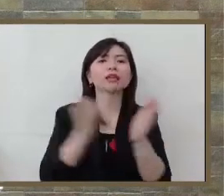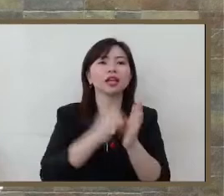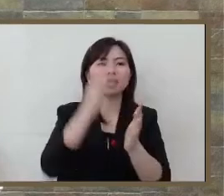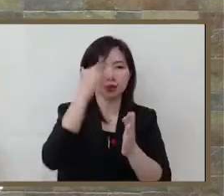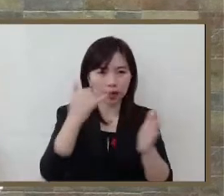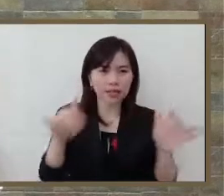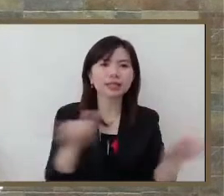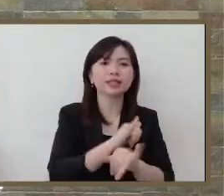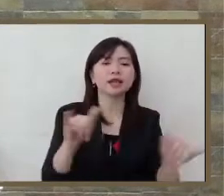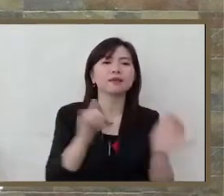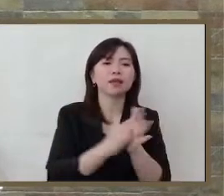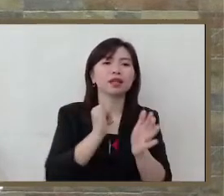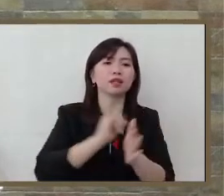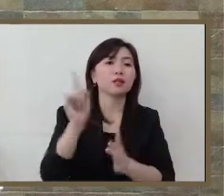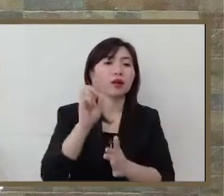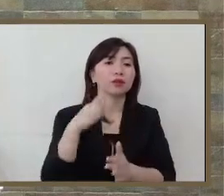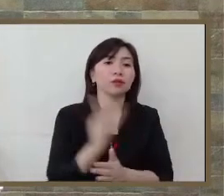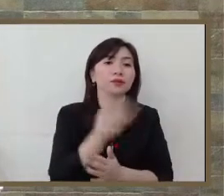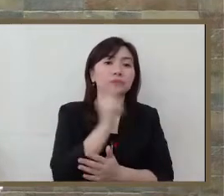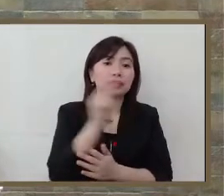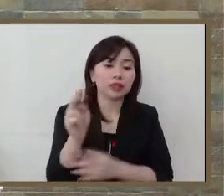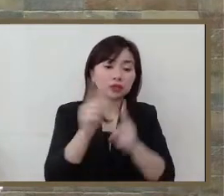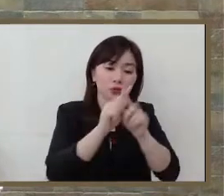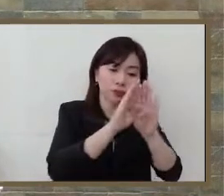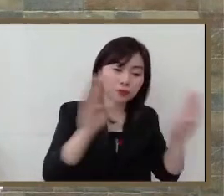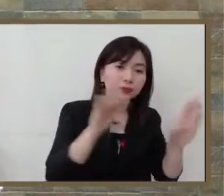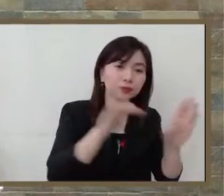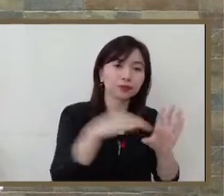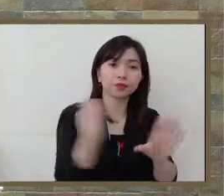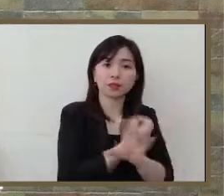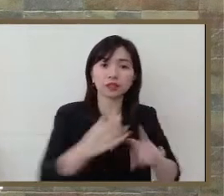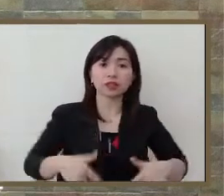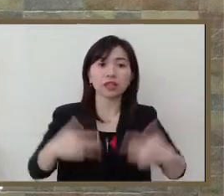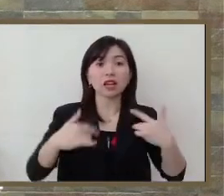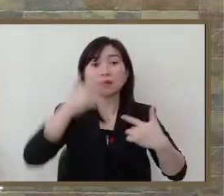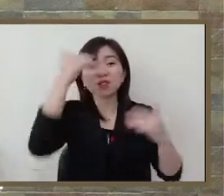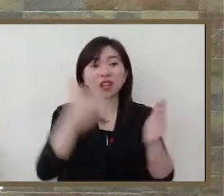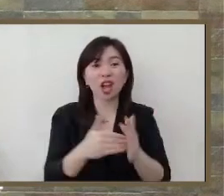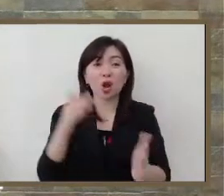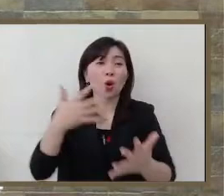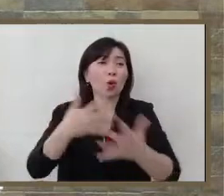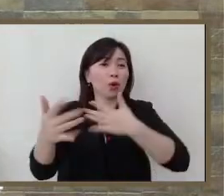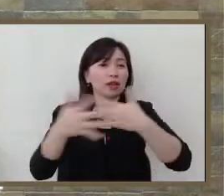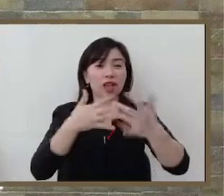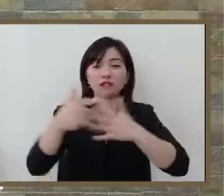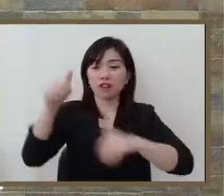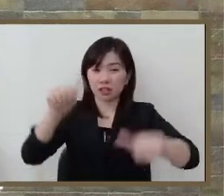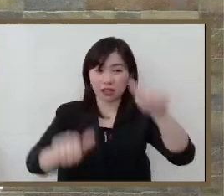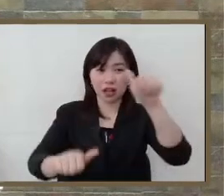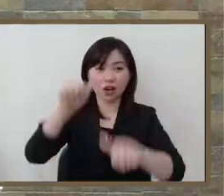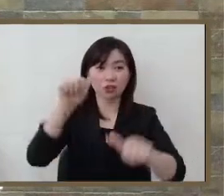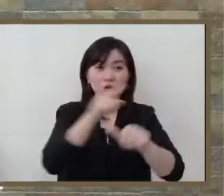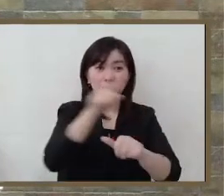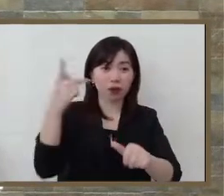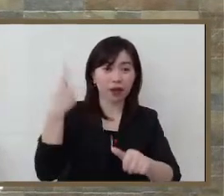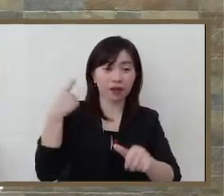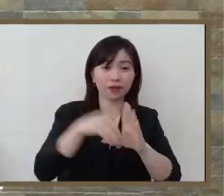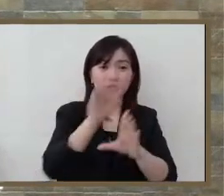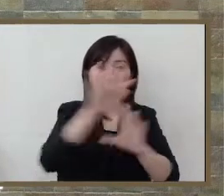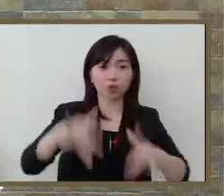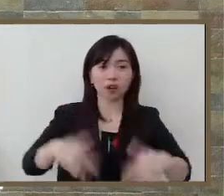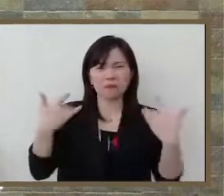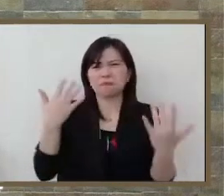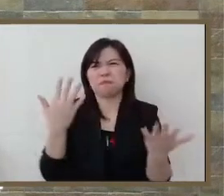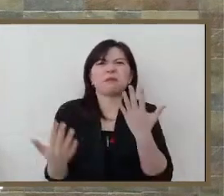mo. Dahil ako ay naniniwala, anuman ang katanungan mo sa buhay, hindi mo man naiintindihan kung bakit hindi